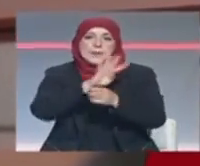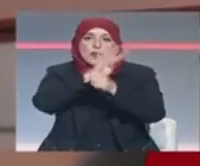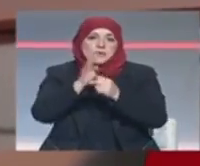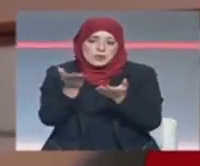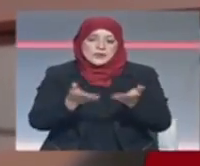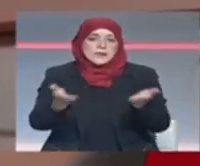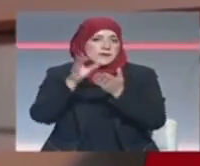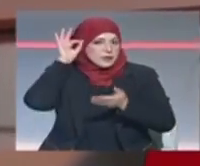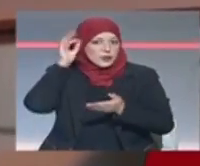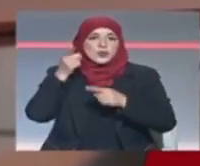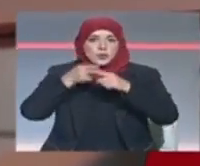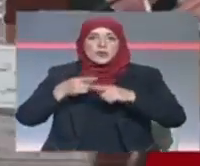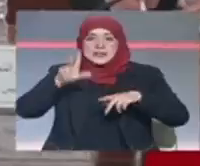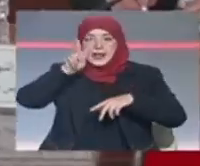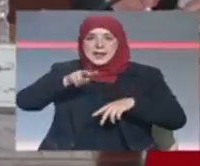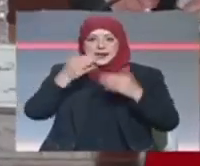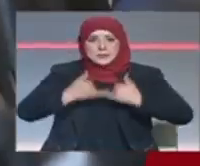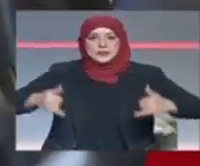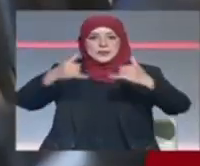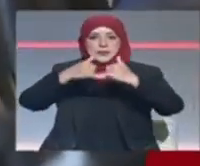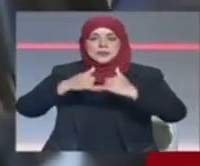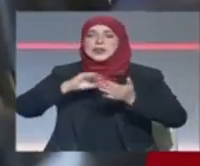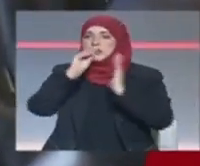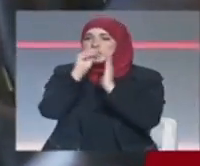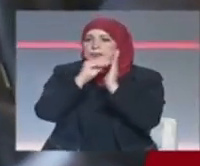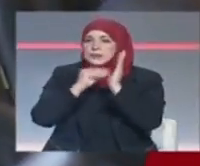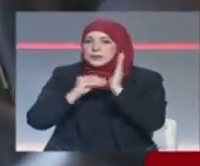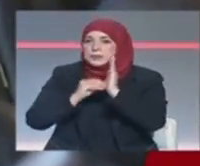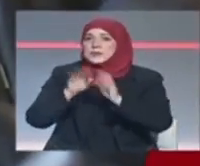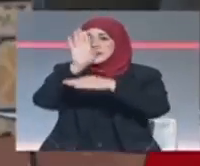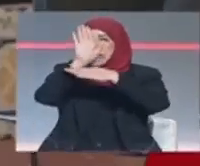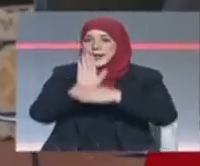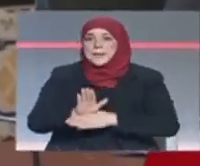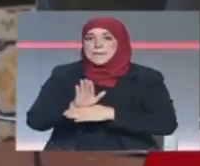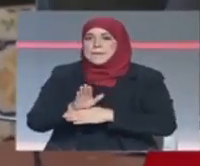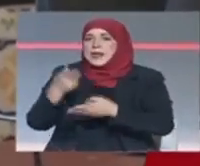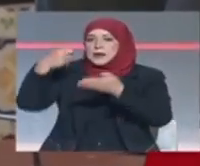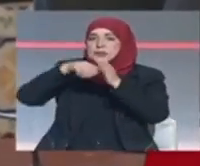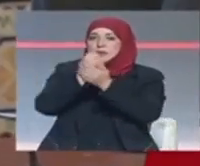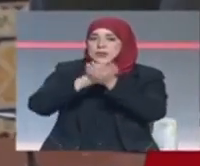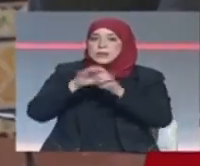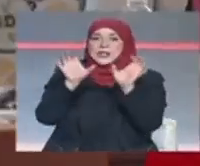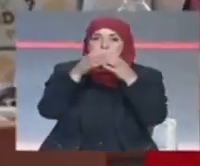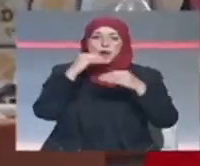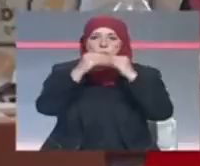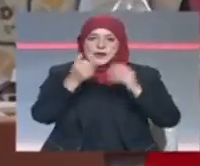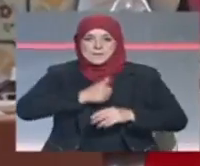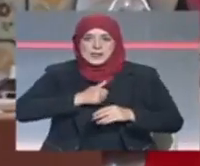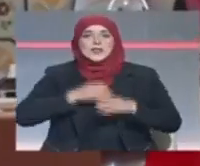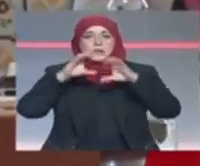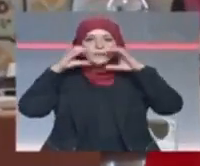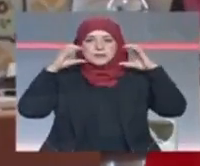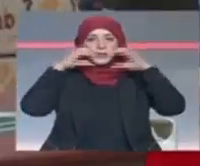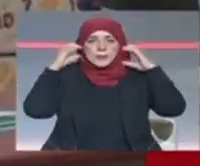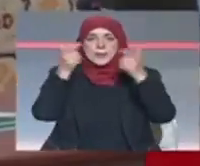كما اكد المجلس في هذا الاطار على توفير متطلبات الوقايه من مواد تعقيم جماعيه وفرديه والكمامات متعدده